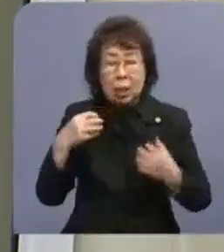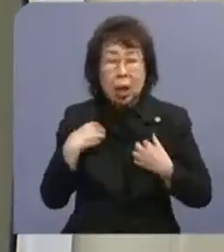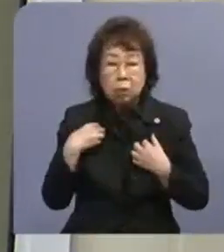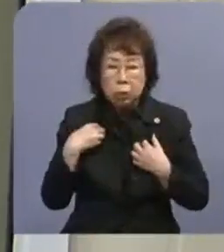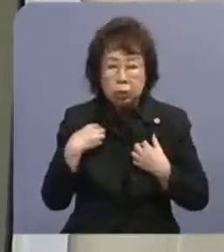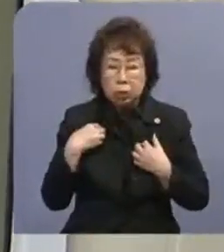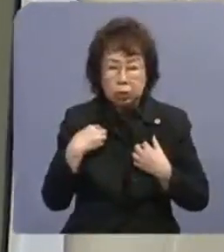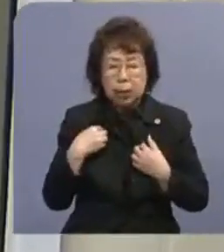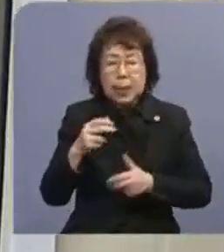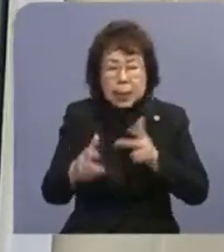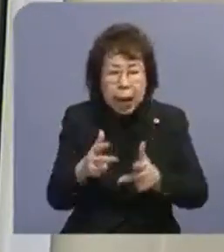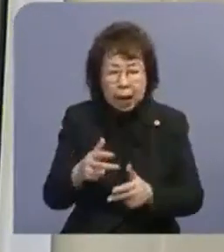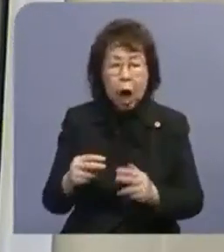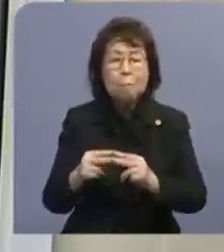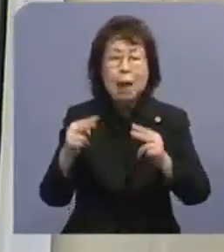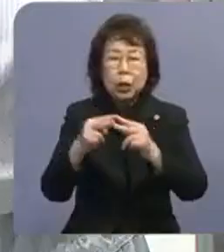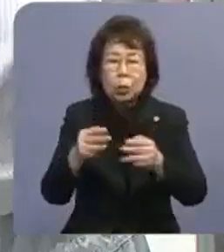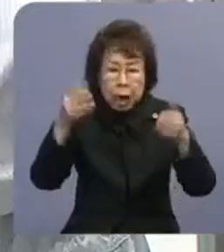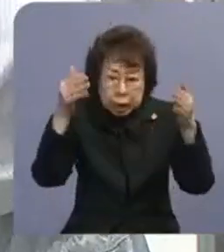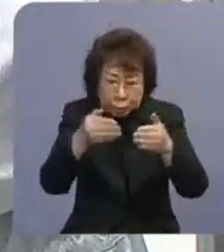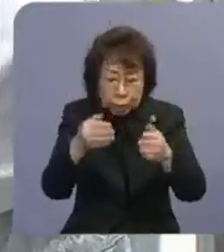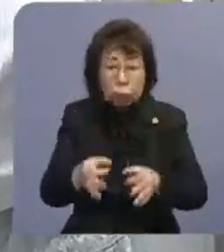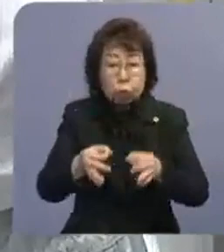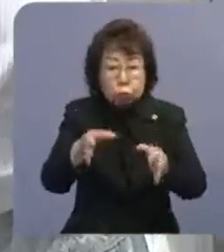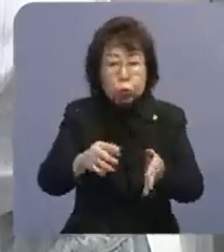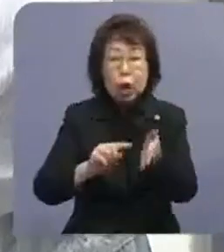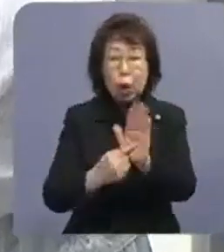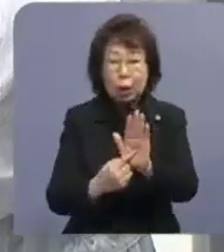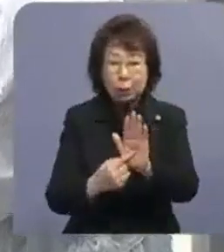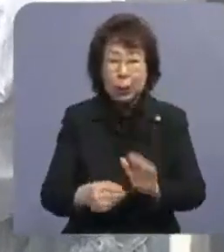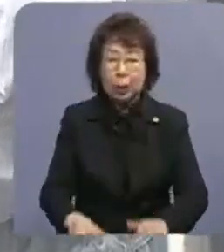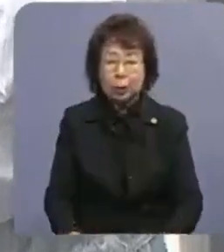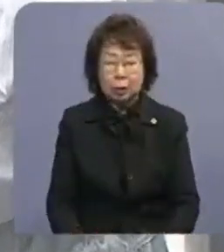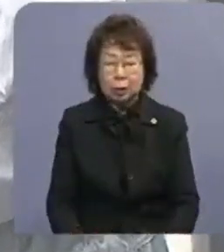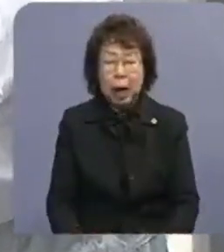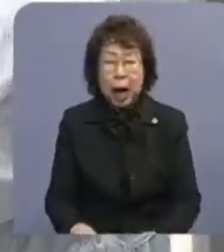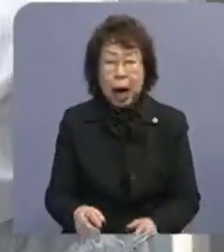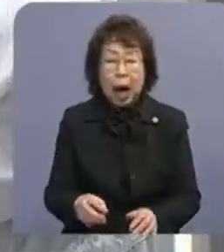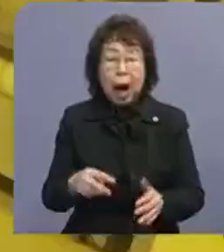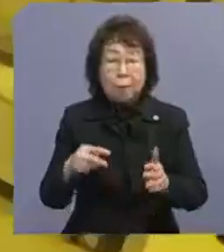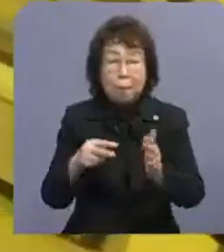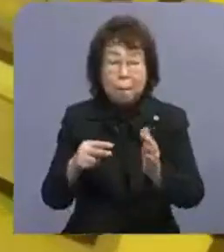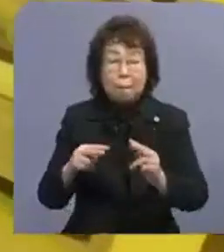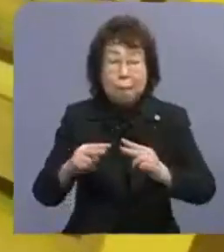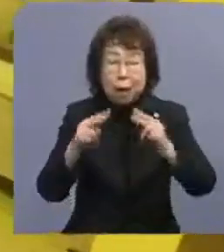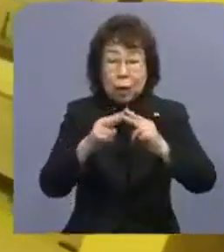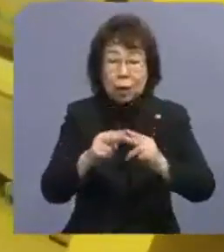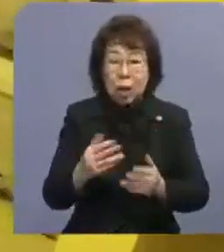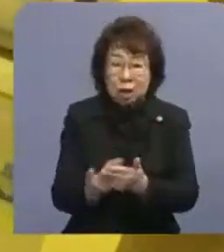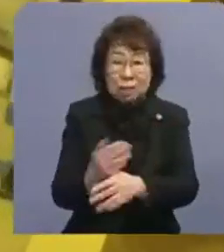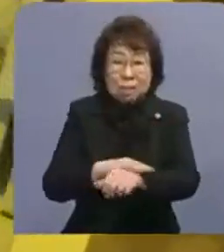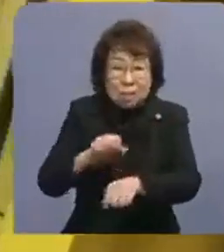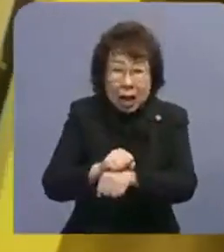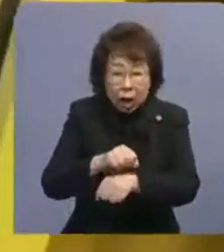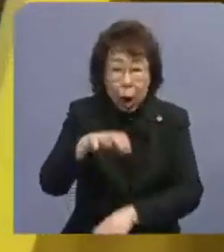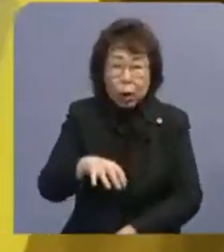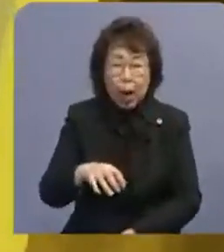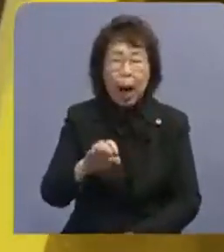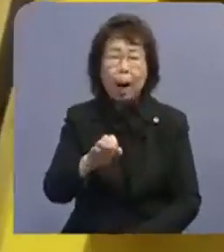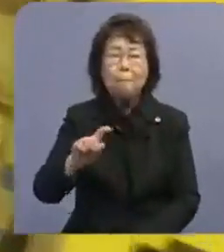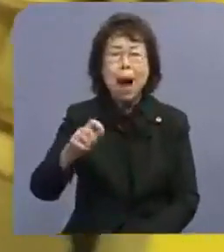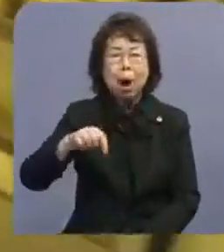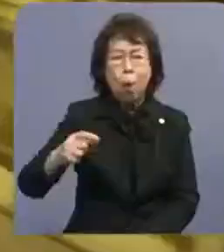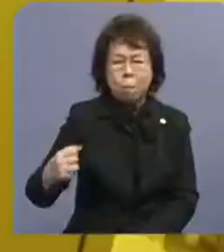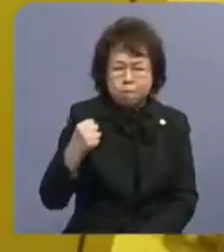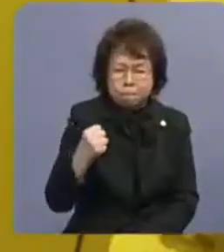전략 산업으로 반도체에 집중 투자를 선포했습니다. 반도체 가운데 성장 가능성이 가장 큰 파워반도체의